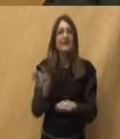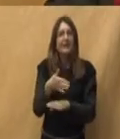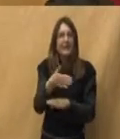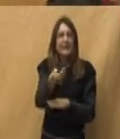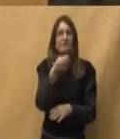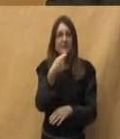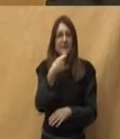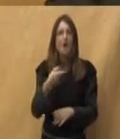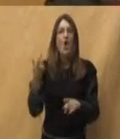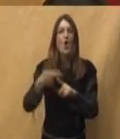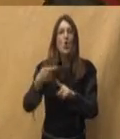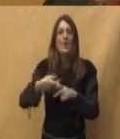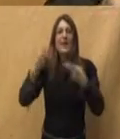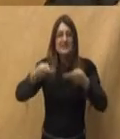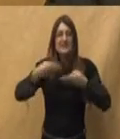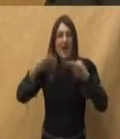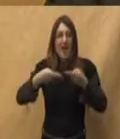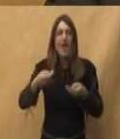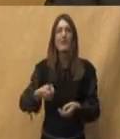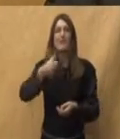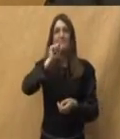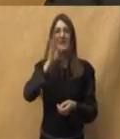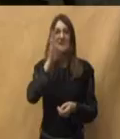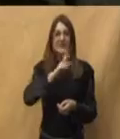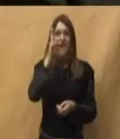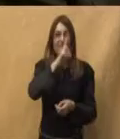jesti krumpir na salatu, piti crno vino.